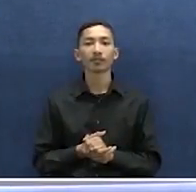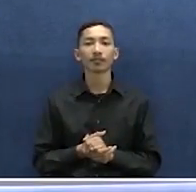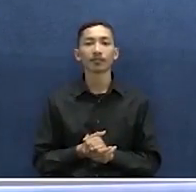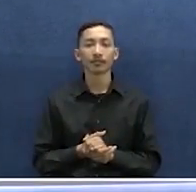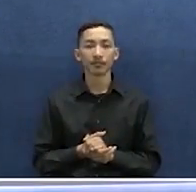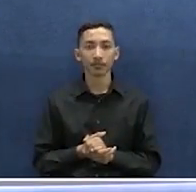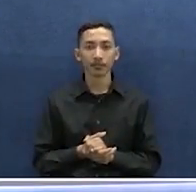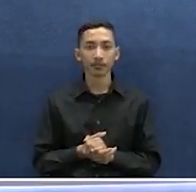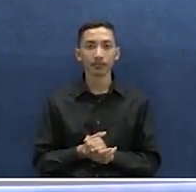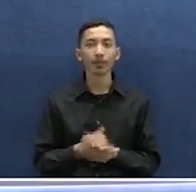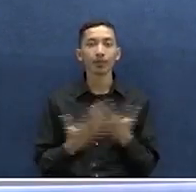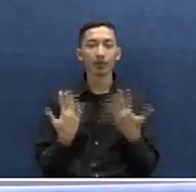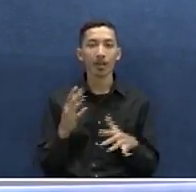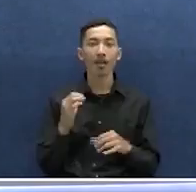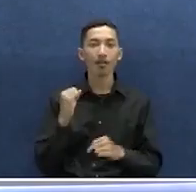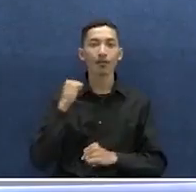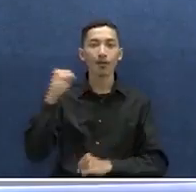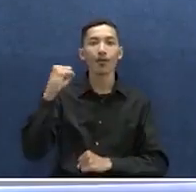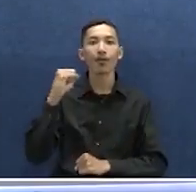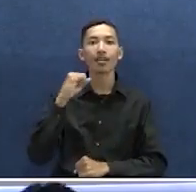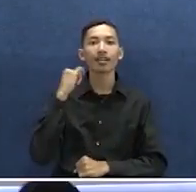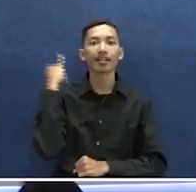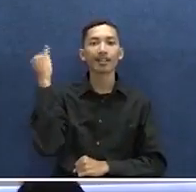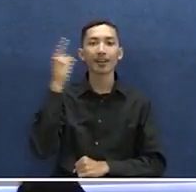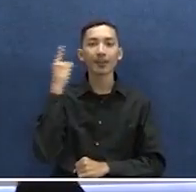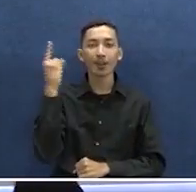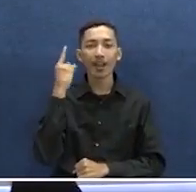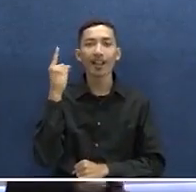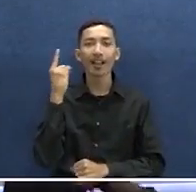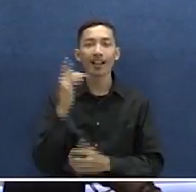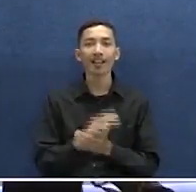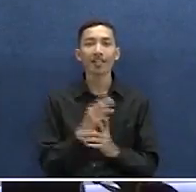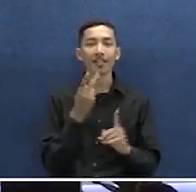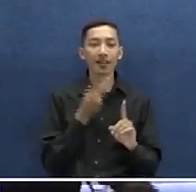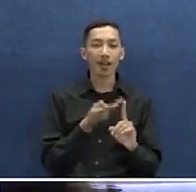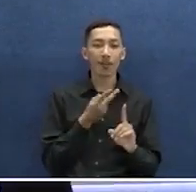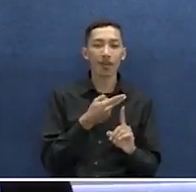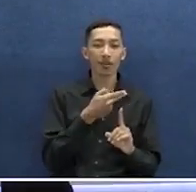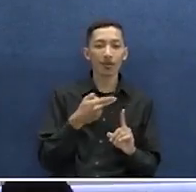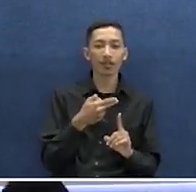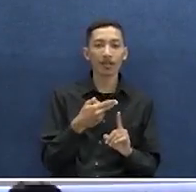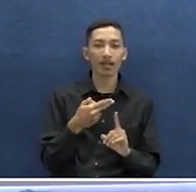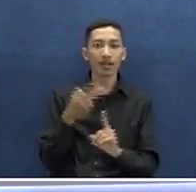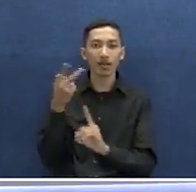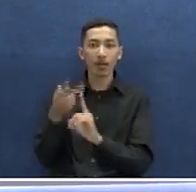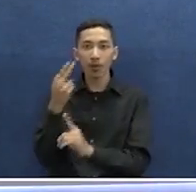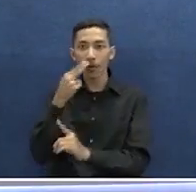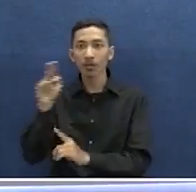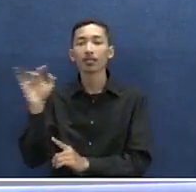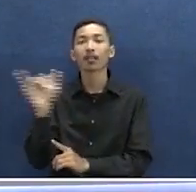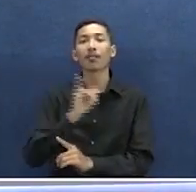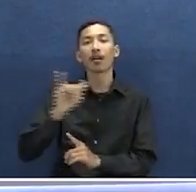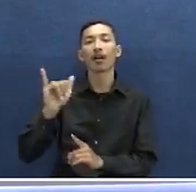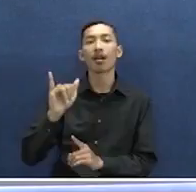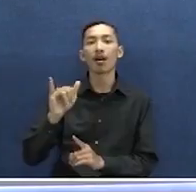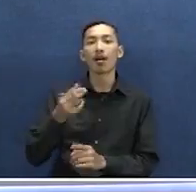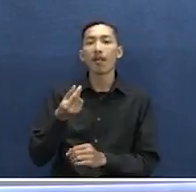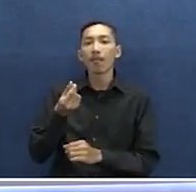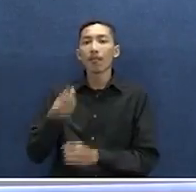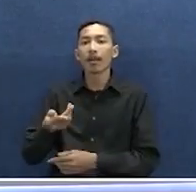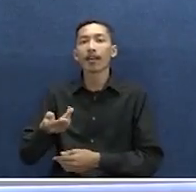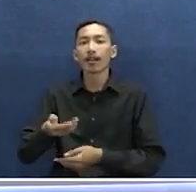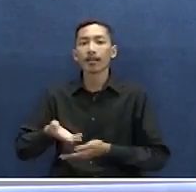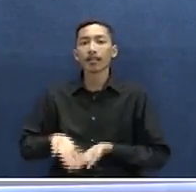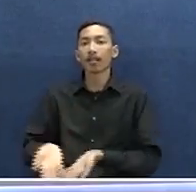tapi sudah go international dakwah yang sama yang saya bawa Kenapa harus bayar seikhlasnya karena ini diajarkan Agama kami